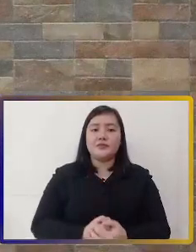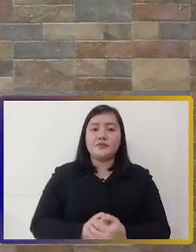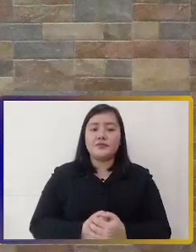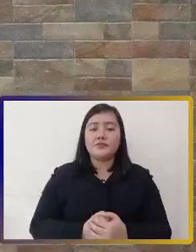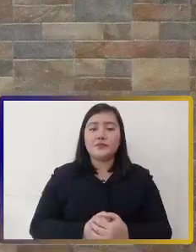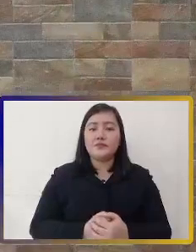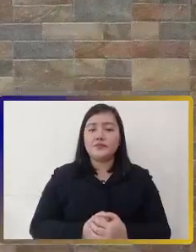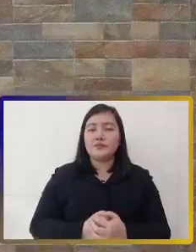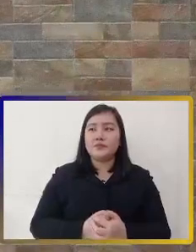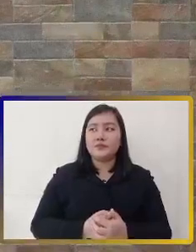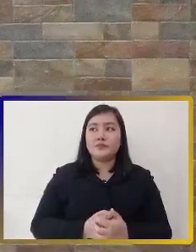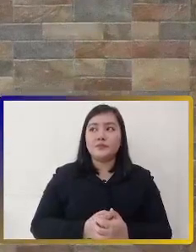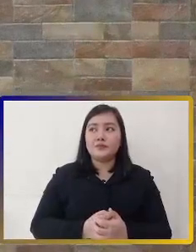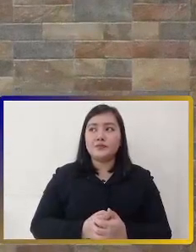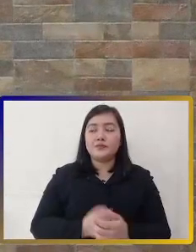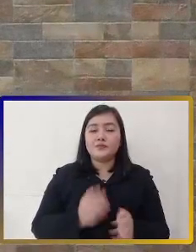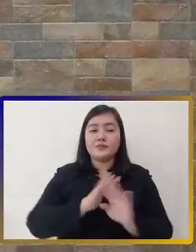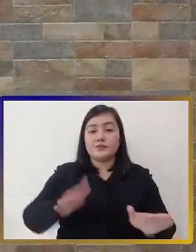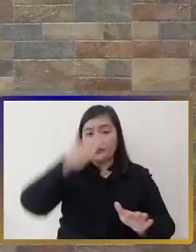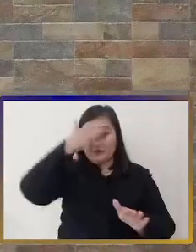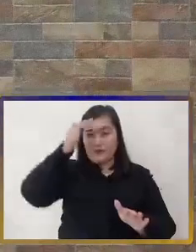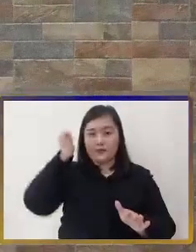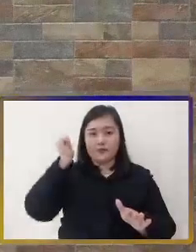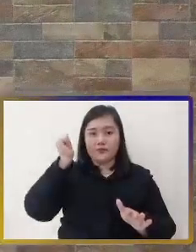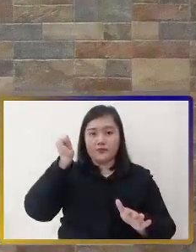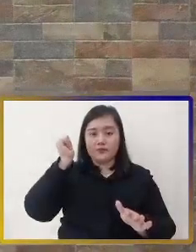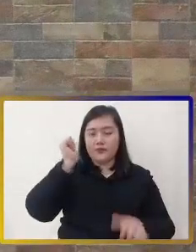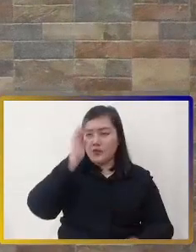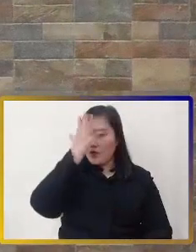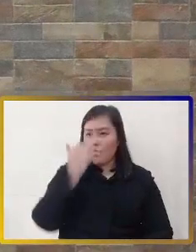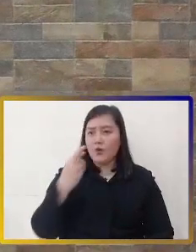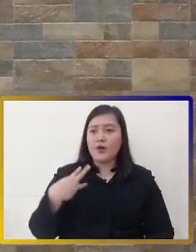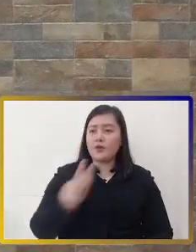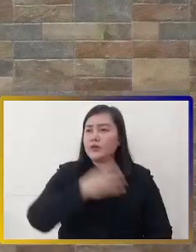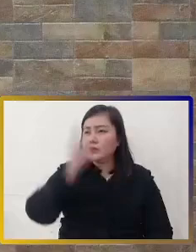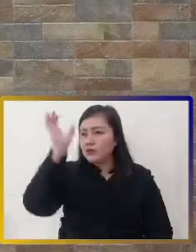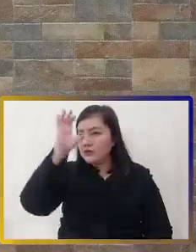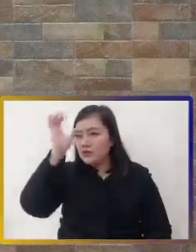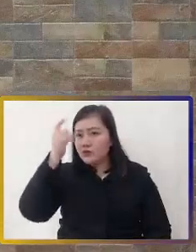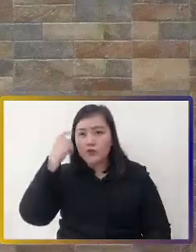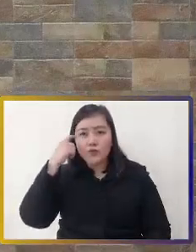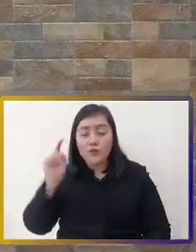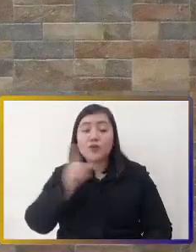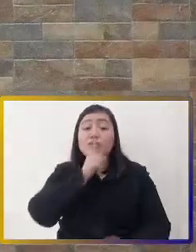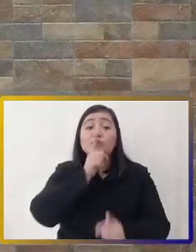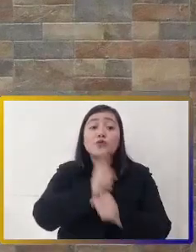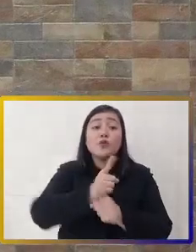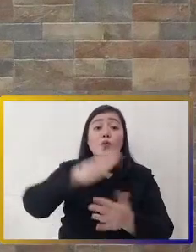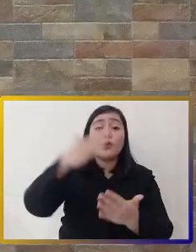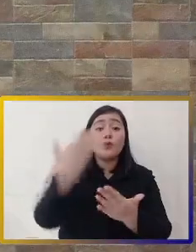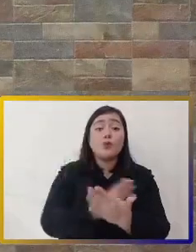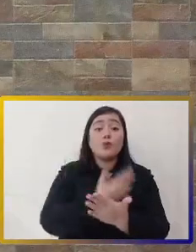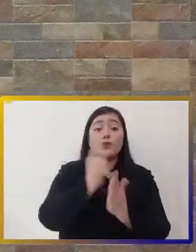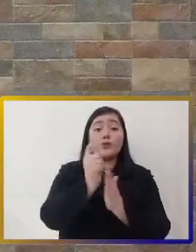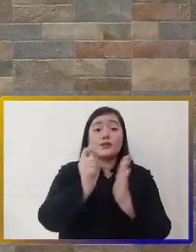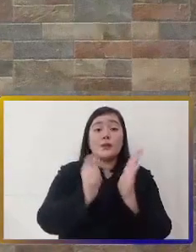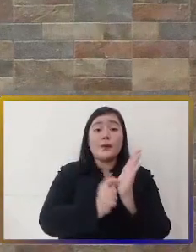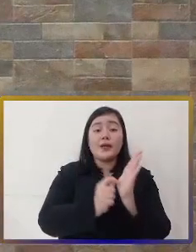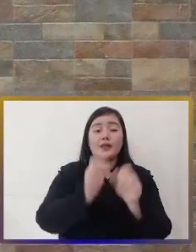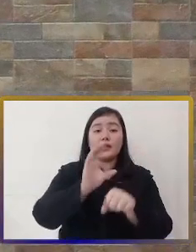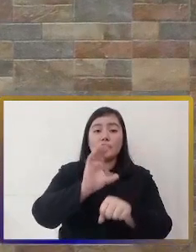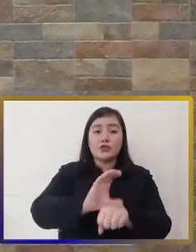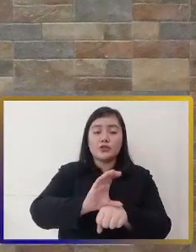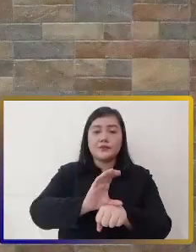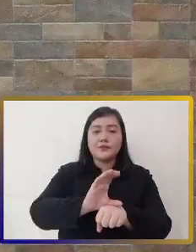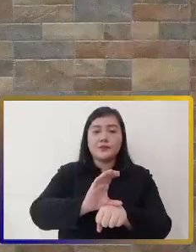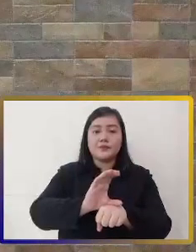kapatid. Kaya po natin hinahanap. Bakit? New Testament Church, the true New Testament Church ang ating hinahanap. Because